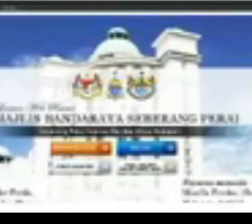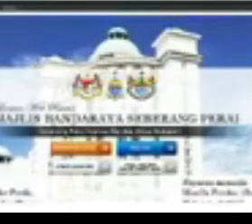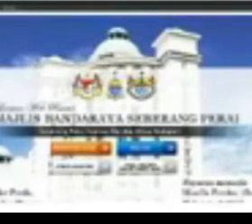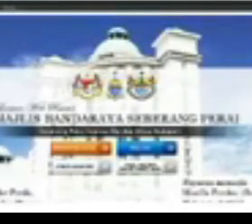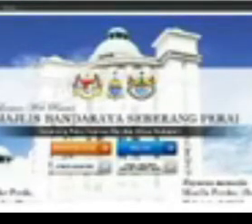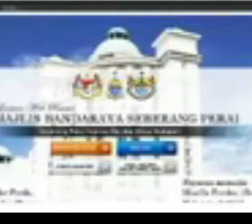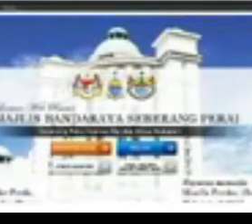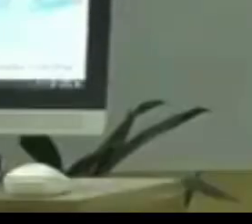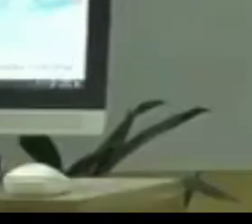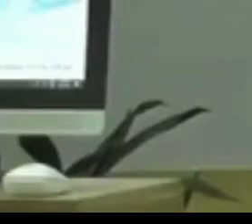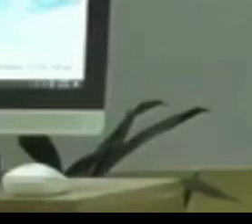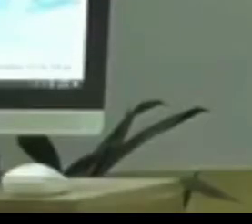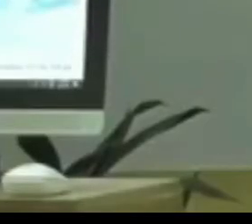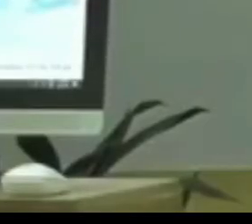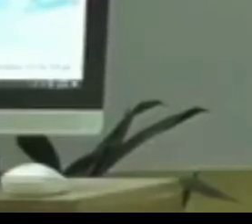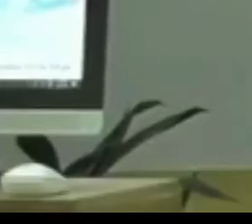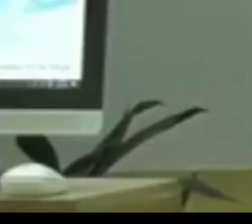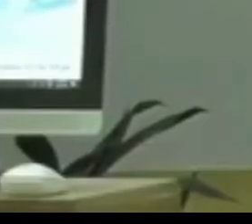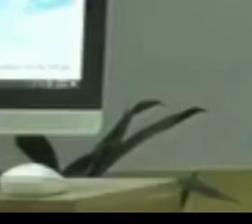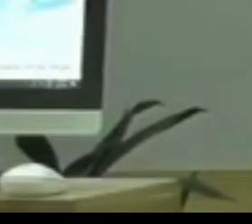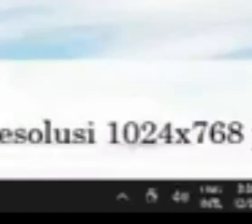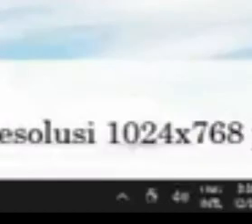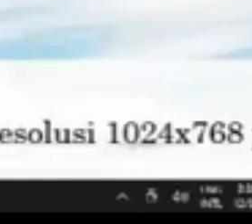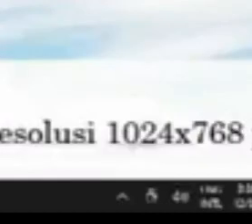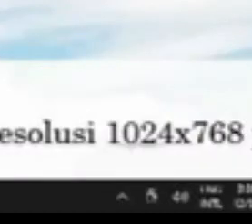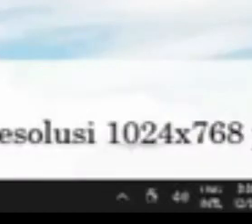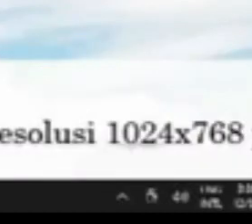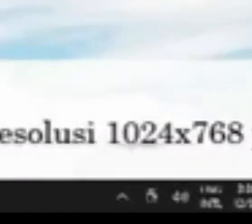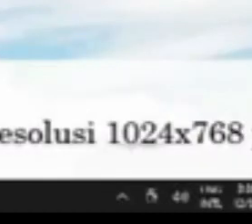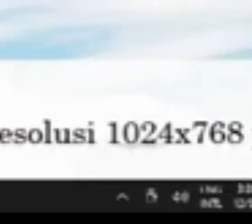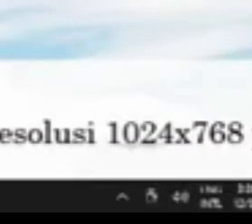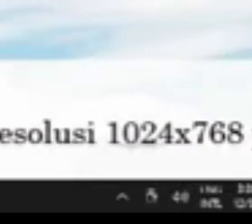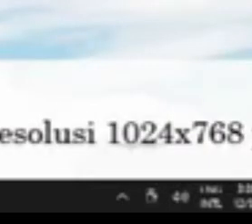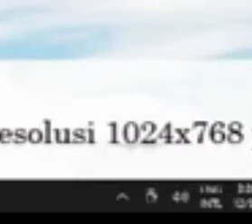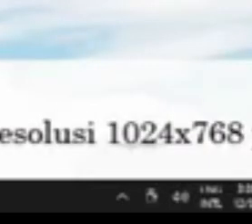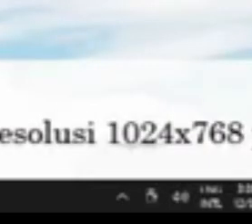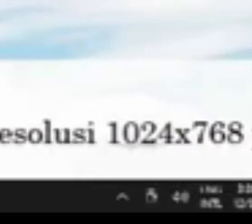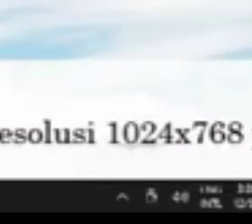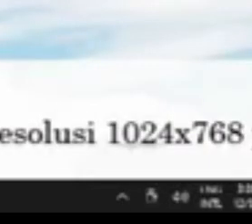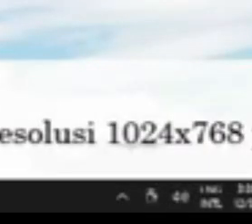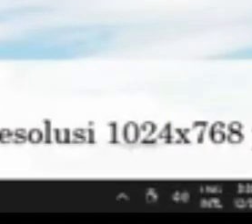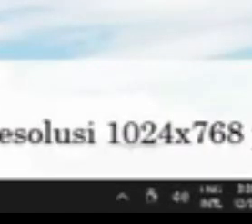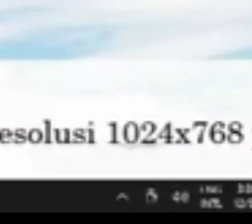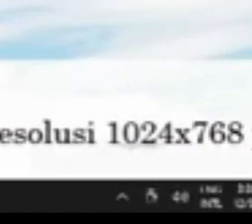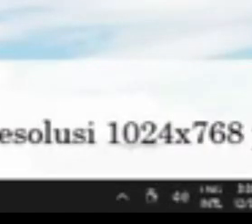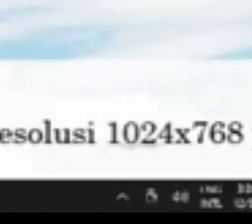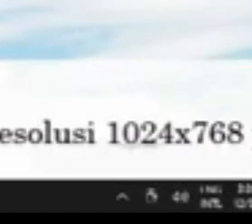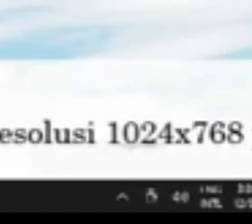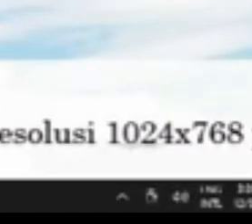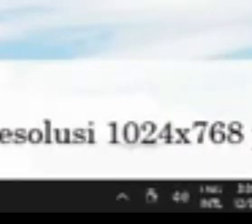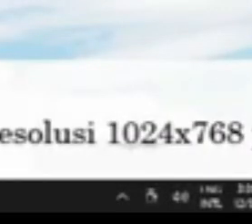MBSP, klik pada laman rasmi, dia akan keluar macam ni. Dua kaedah. Tak ingat